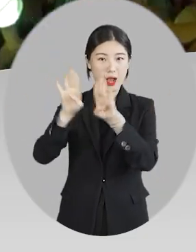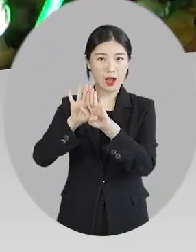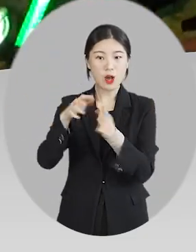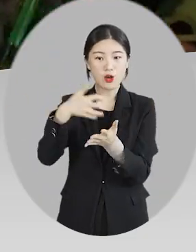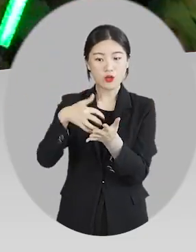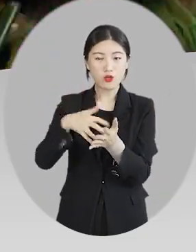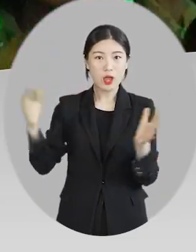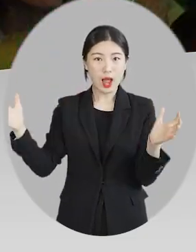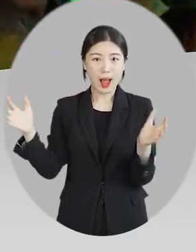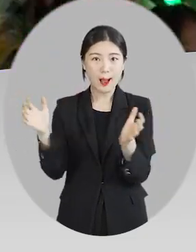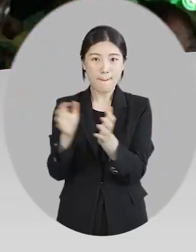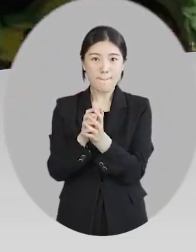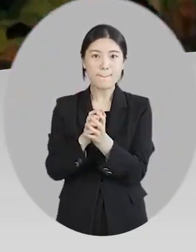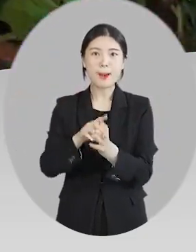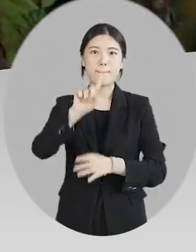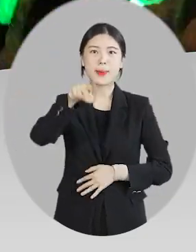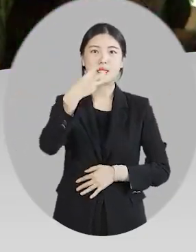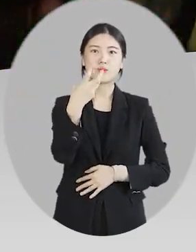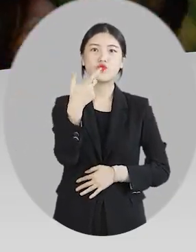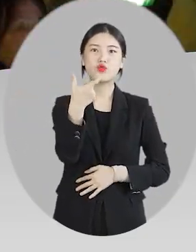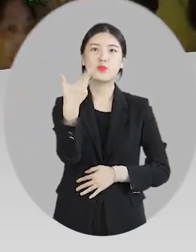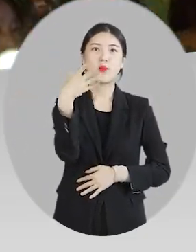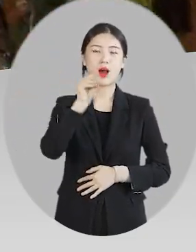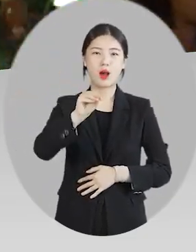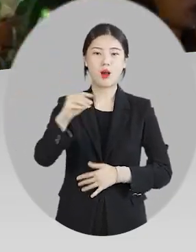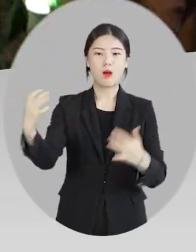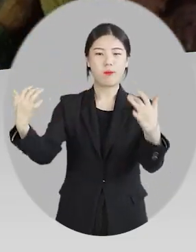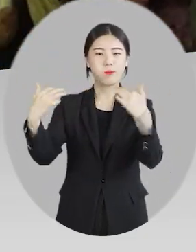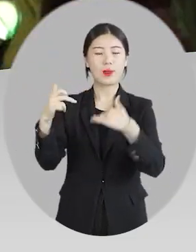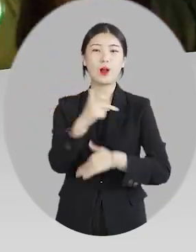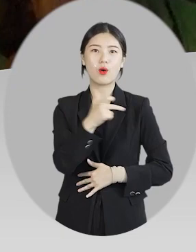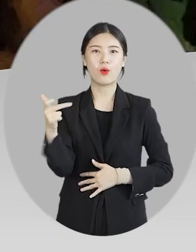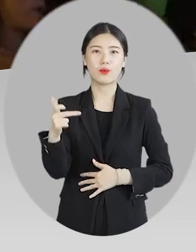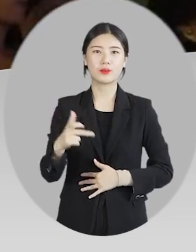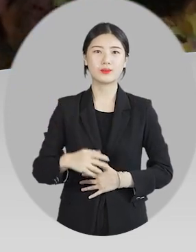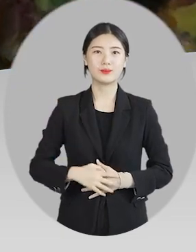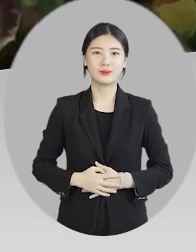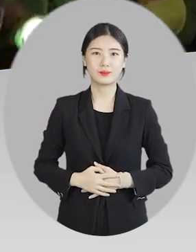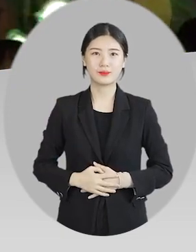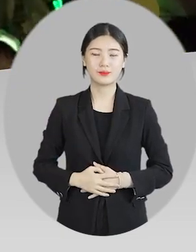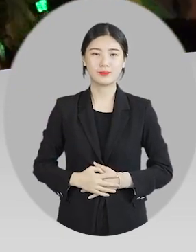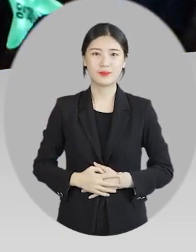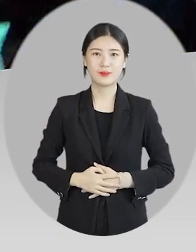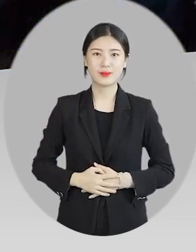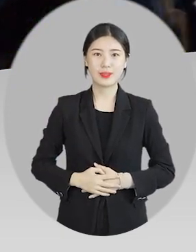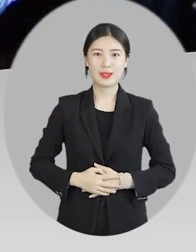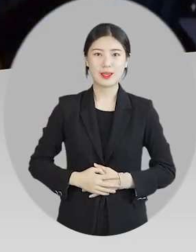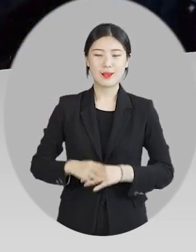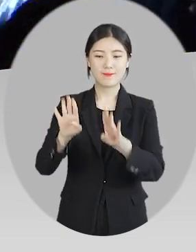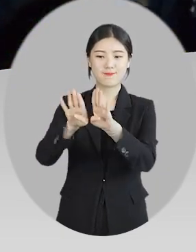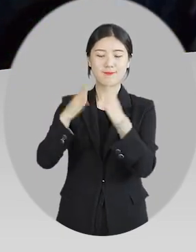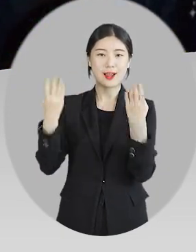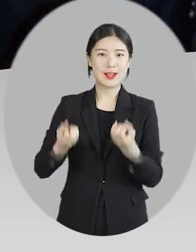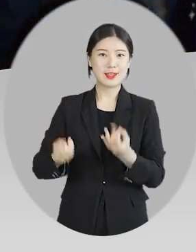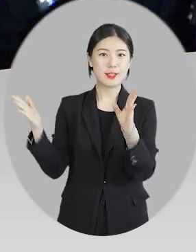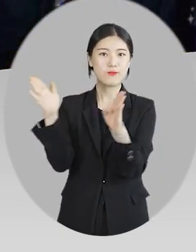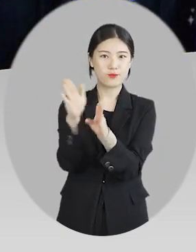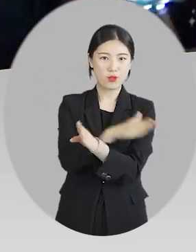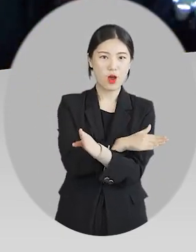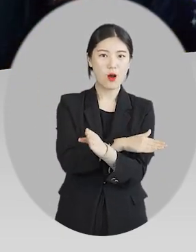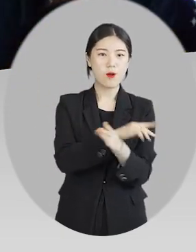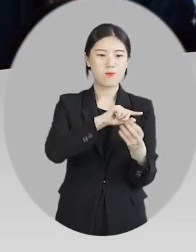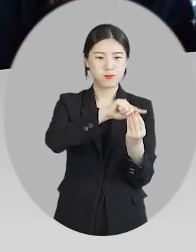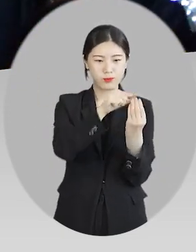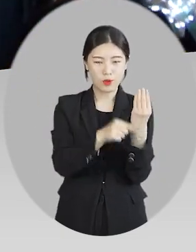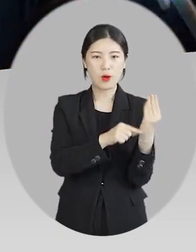11일째 136만 명을 넘어서는 등 엄청난 사랑을 받았는데요. 개막식 당일부터 내실